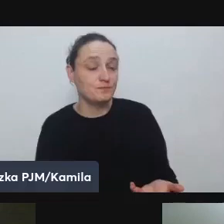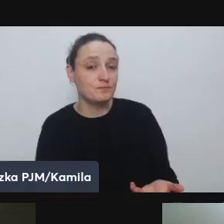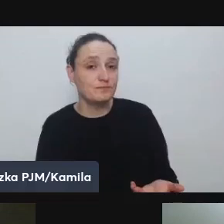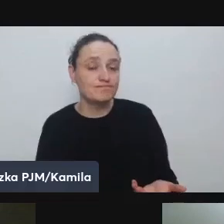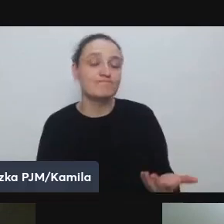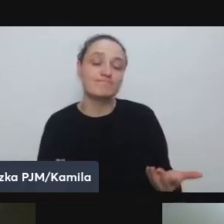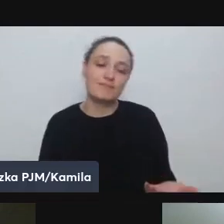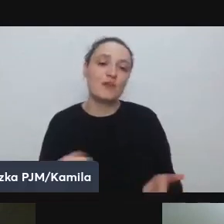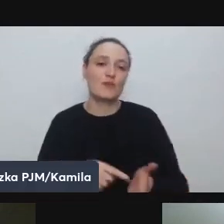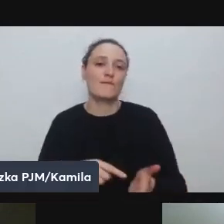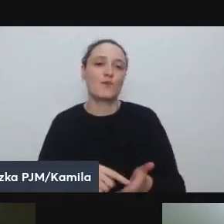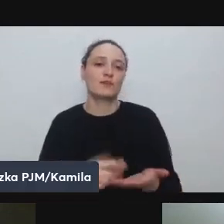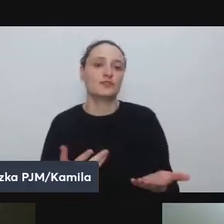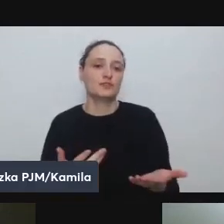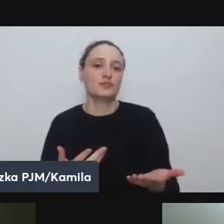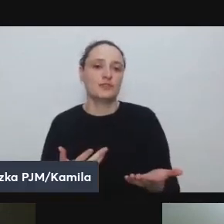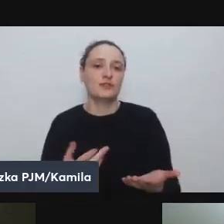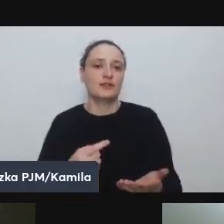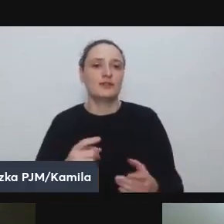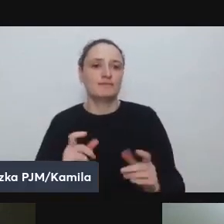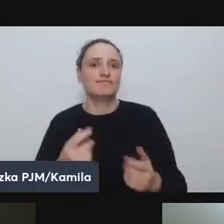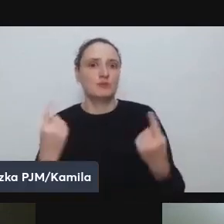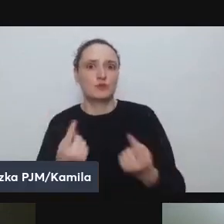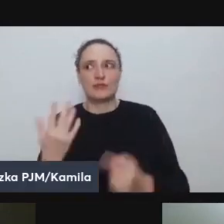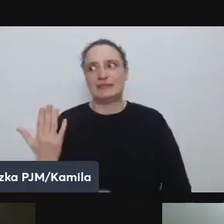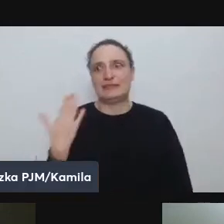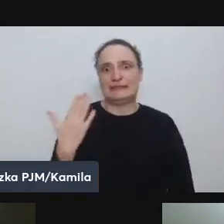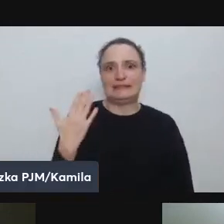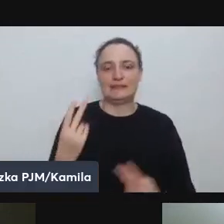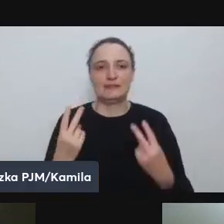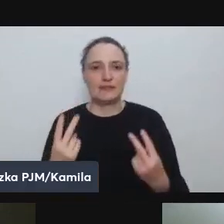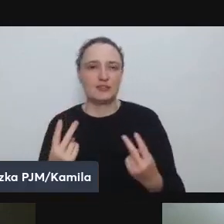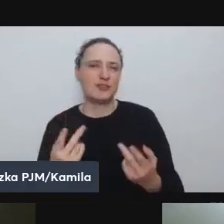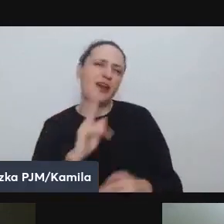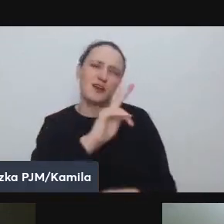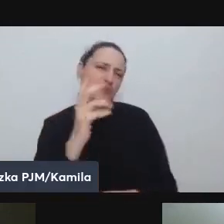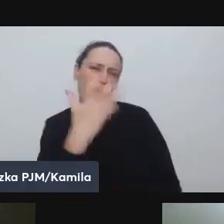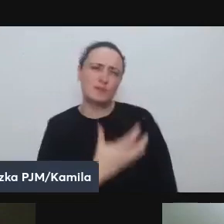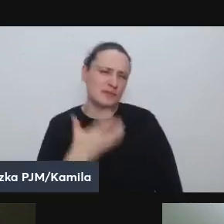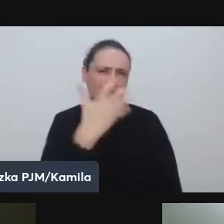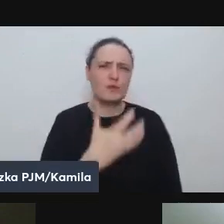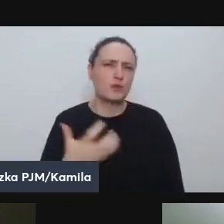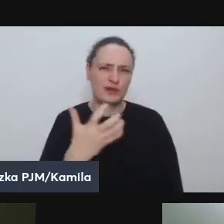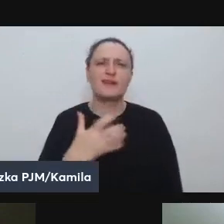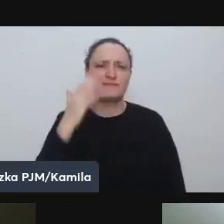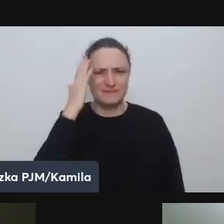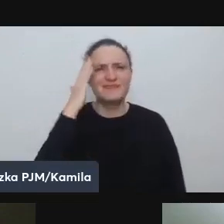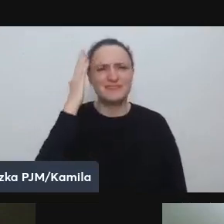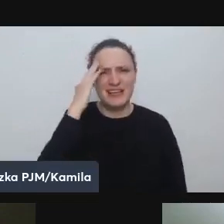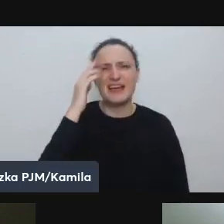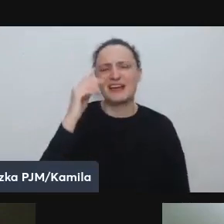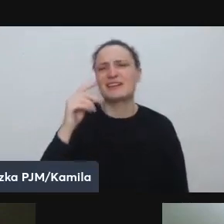jest coś, co nas dosyć mocno poruszyło ostatnio i pewnie osoby, które gdzieś nas obserwują, też słyszały o